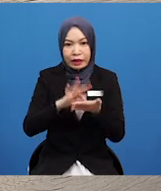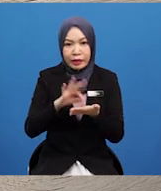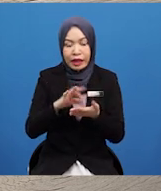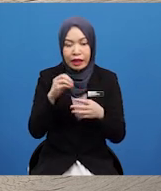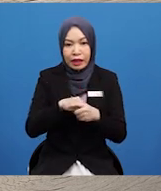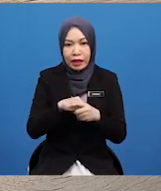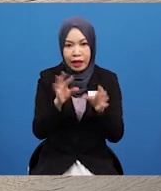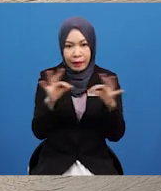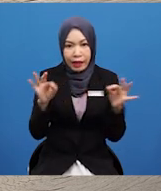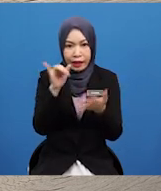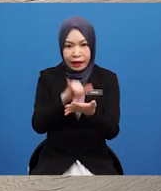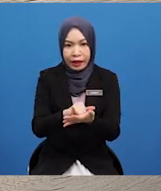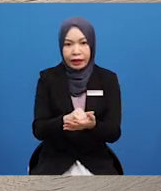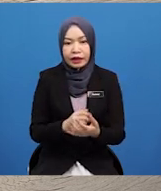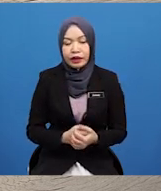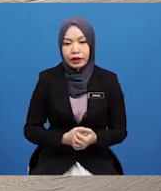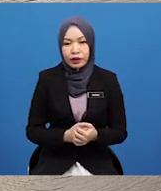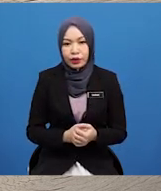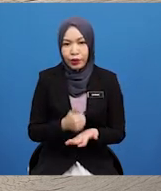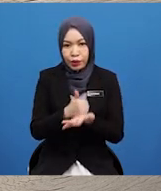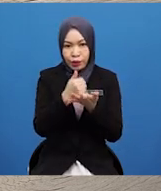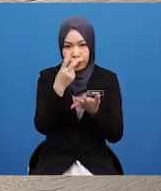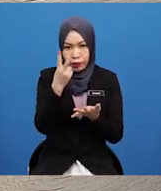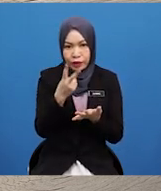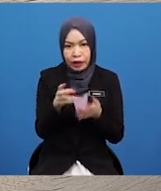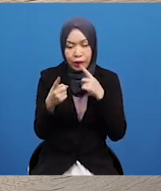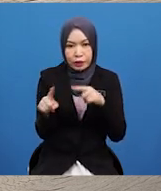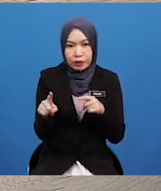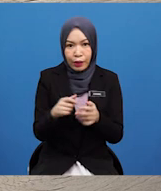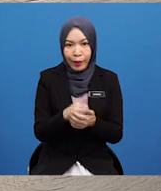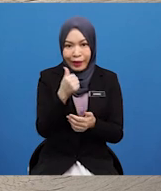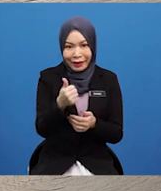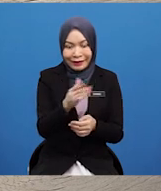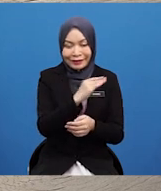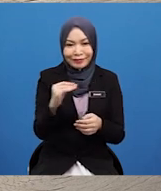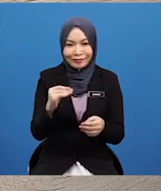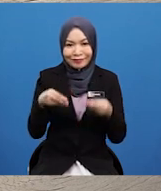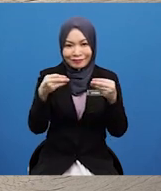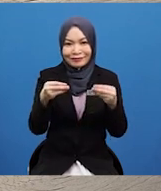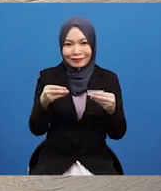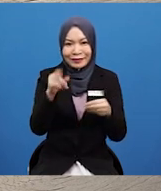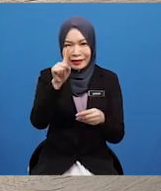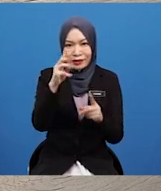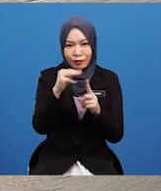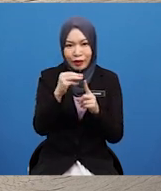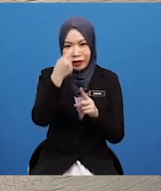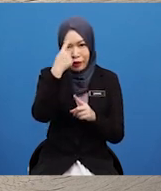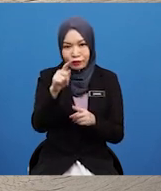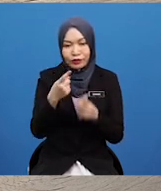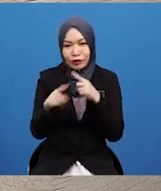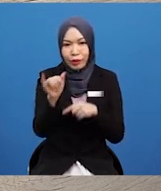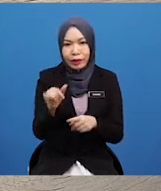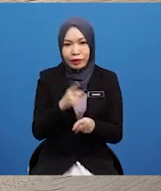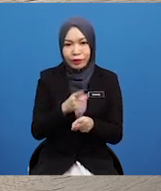tersebut. Sila semak jawapan pelajar sekarang dan berikan 1 jika setiap jawapan